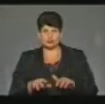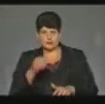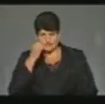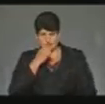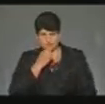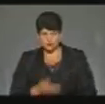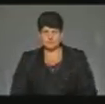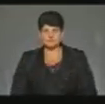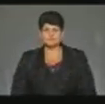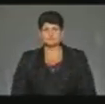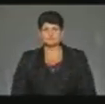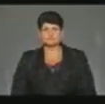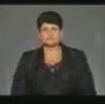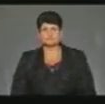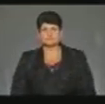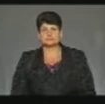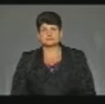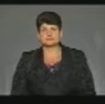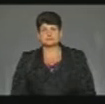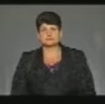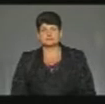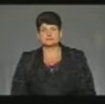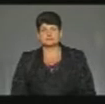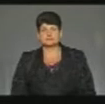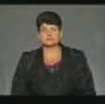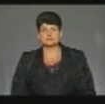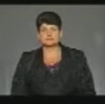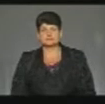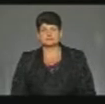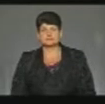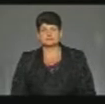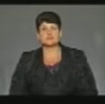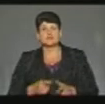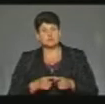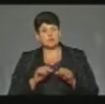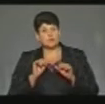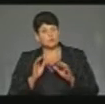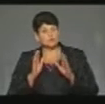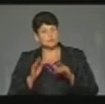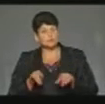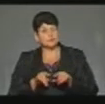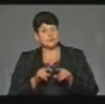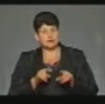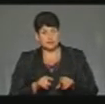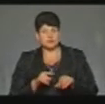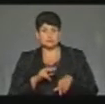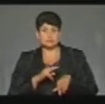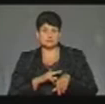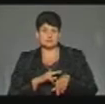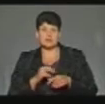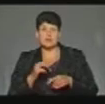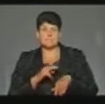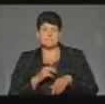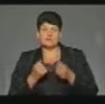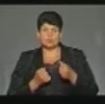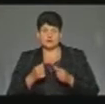Дякую. Дякую вам за дзвінок. Чи може таке бути, що патрульні на патрульному автомобілі